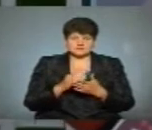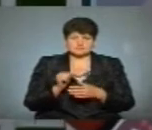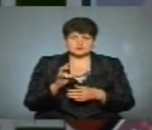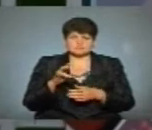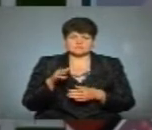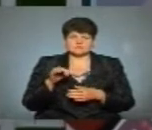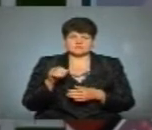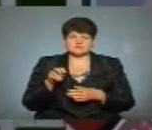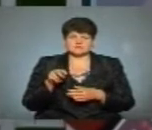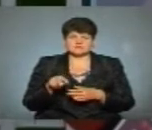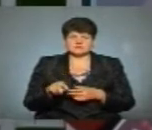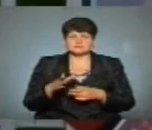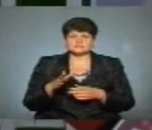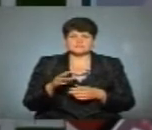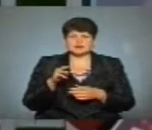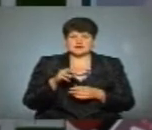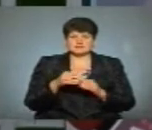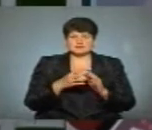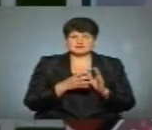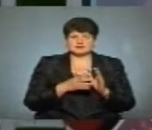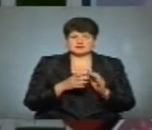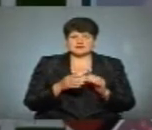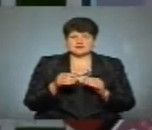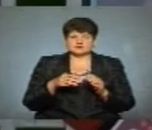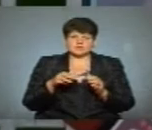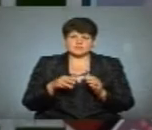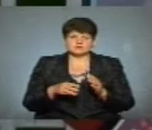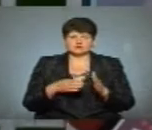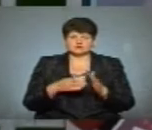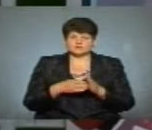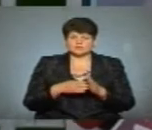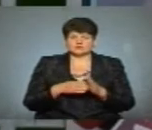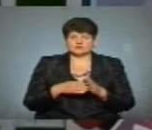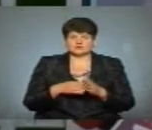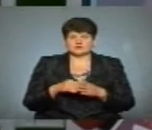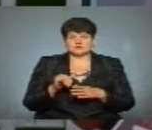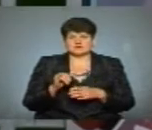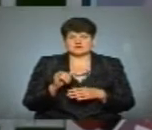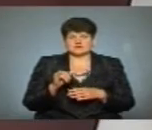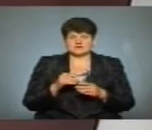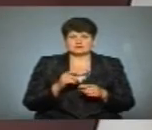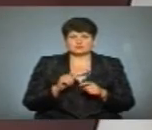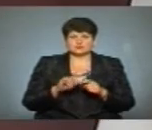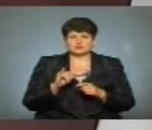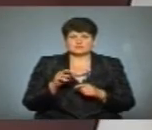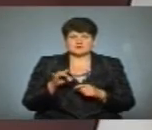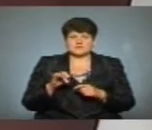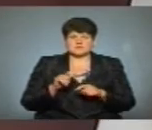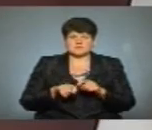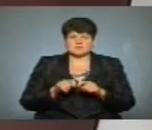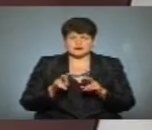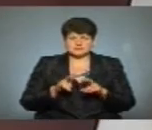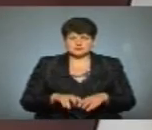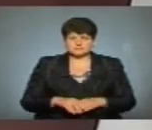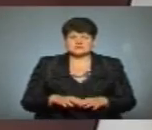антитіл класу імуноглобулін М до вірусу SARS-CoV-2 методом імуноферментного аналізу.